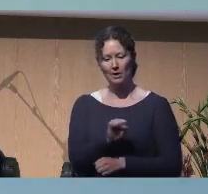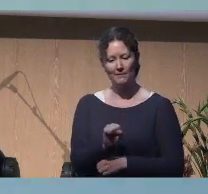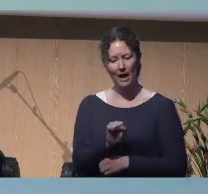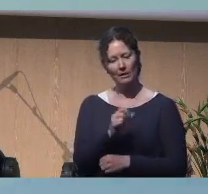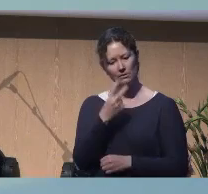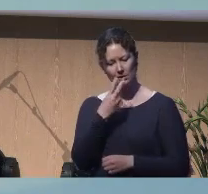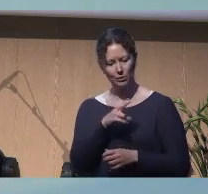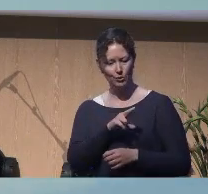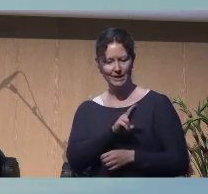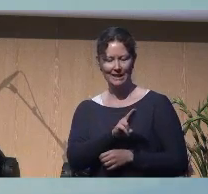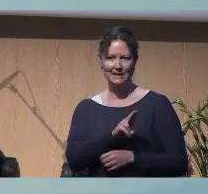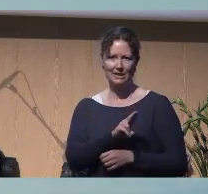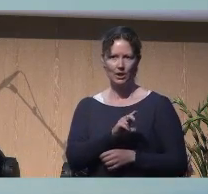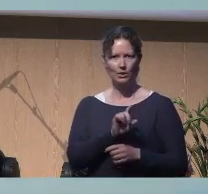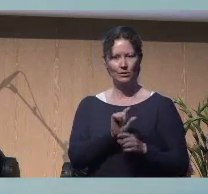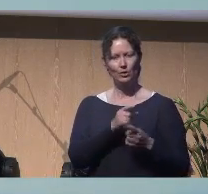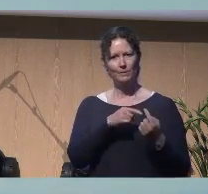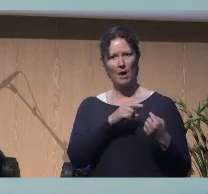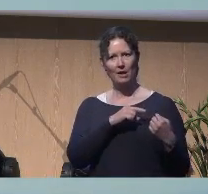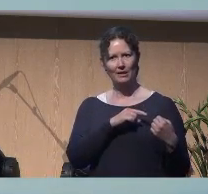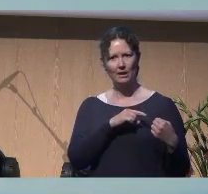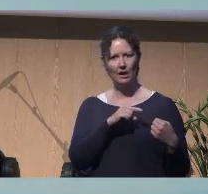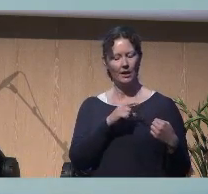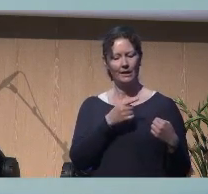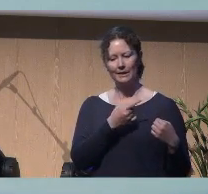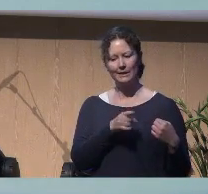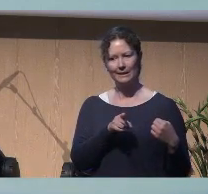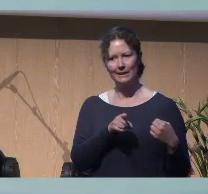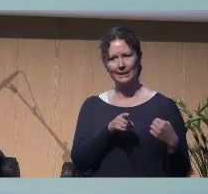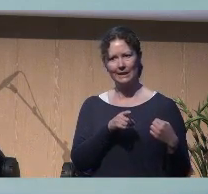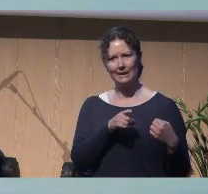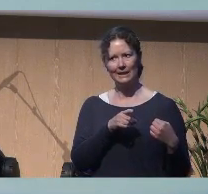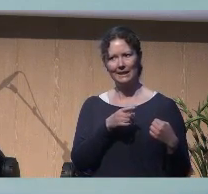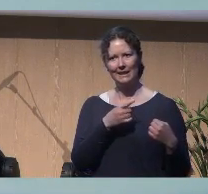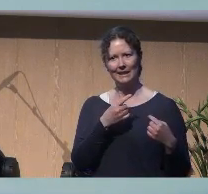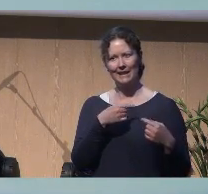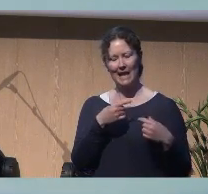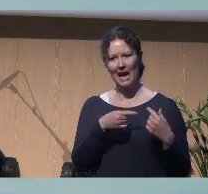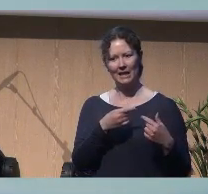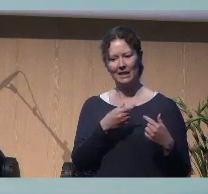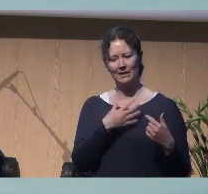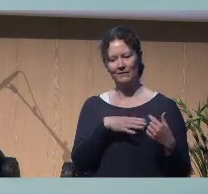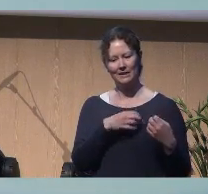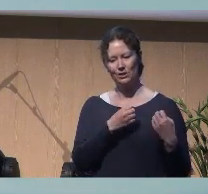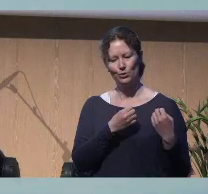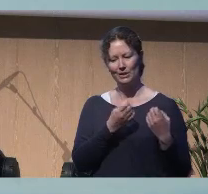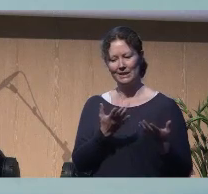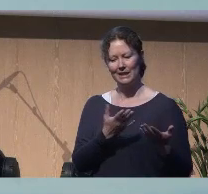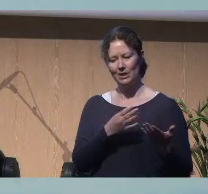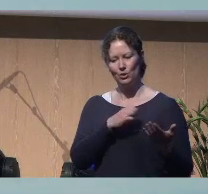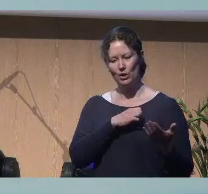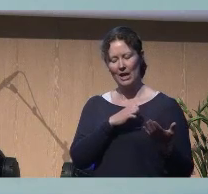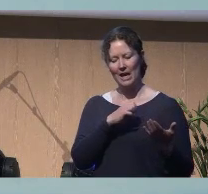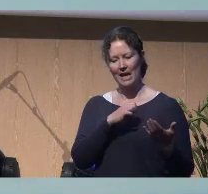være en tendens tilbake til at man ikke lenger vil gi en egen